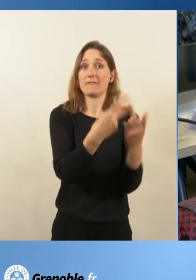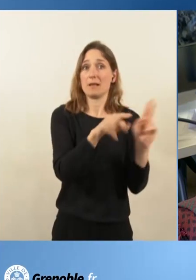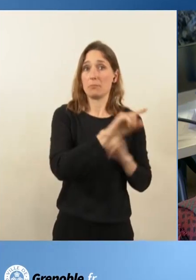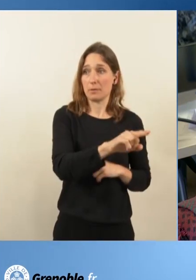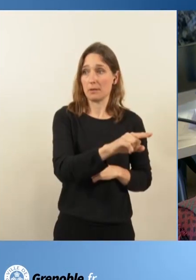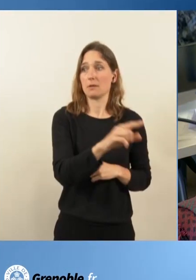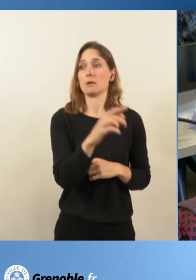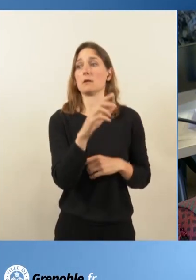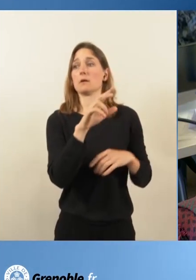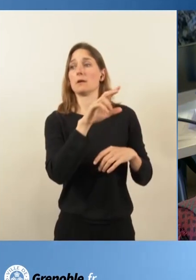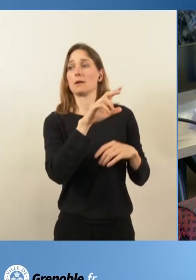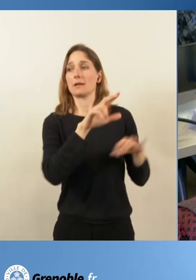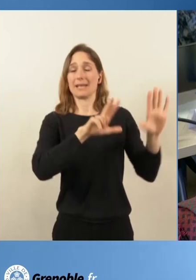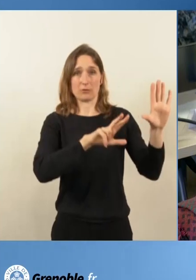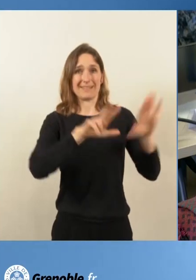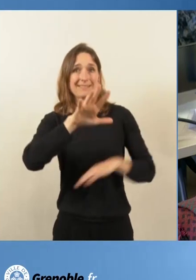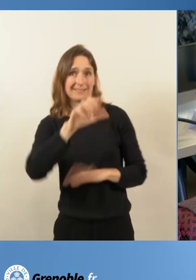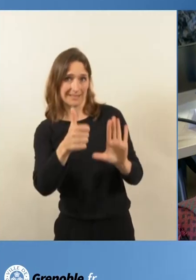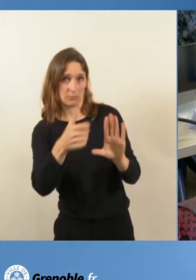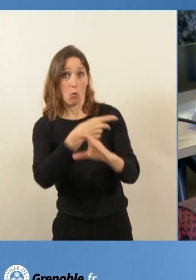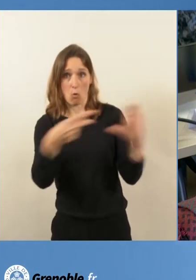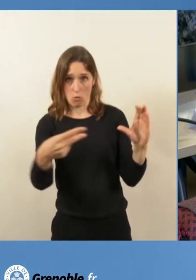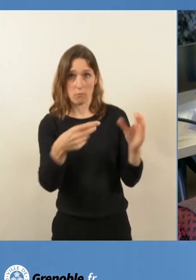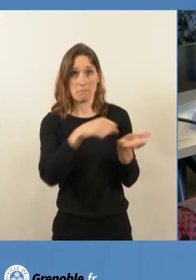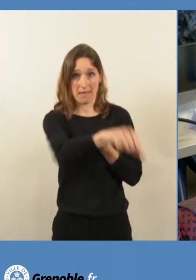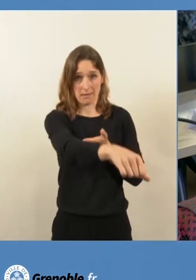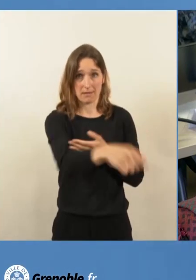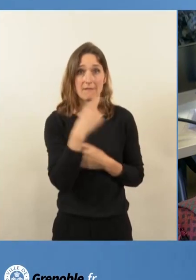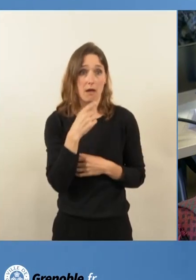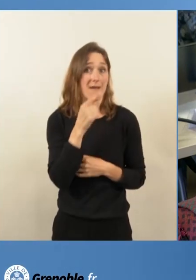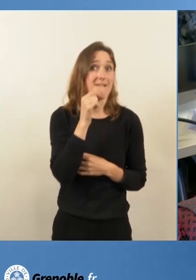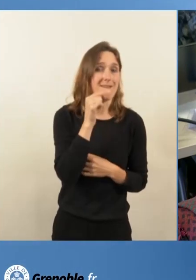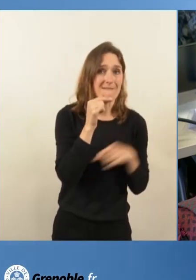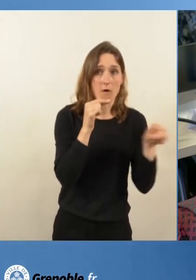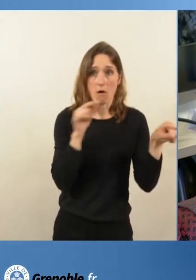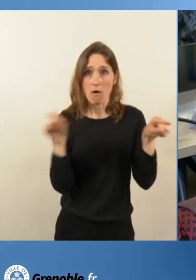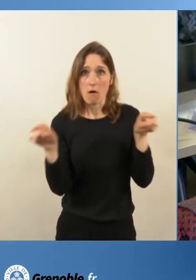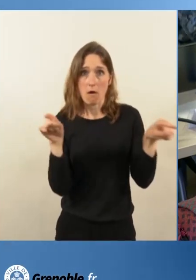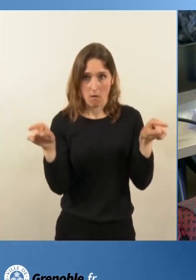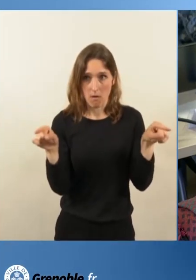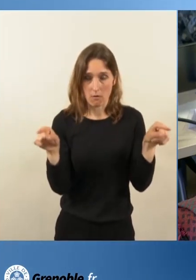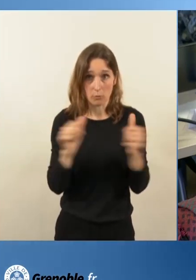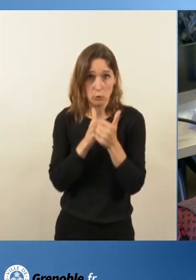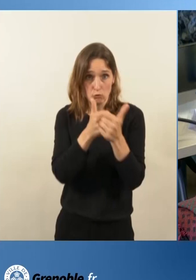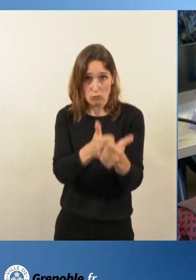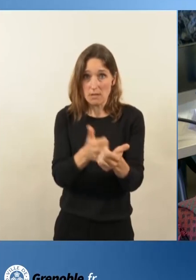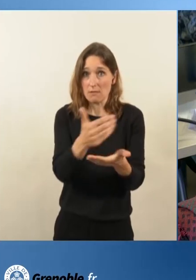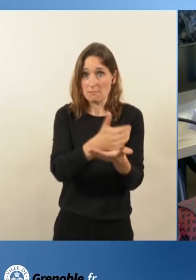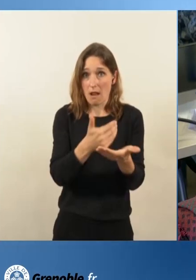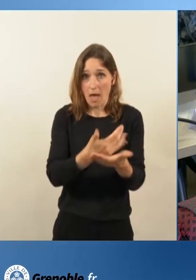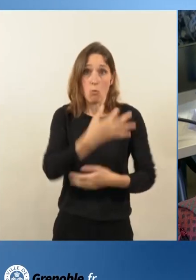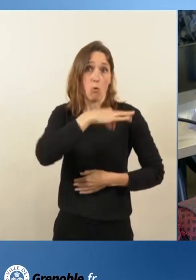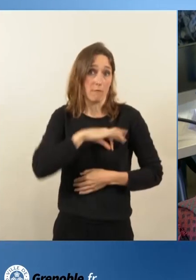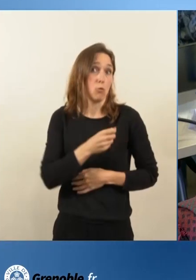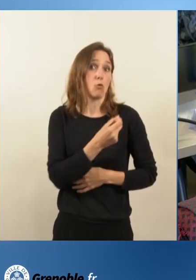tranche de caution familial donc on voit très clairement là que le taux d'efforts de cette personne il est tout à fait proportionné à ses moyens au